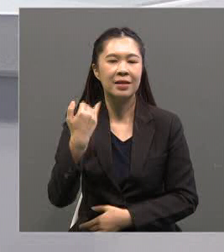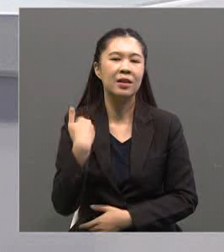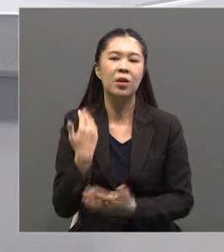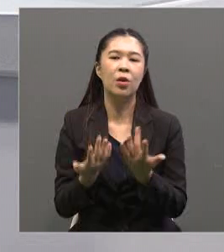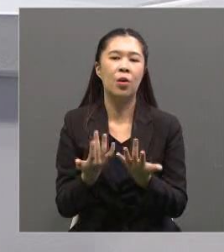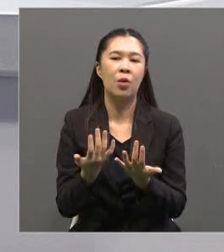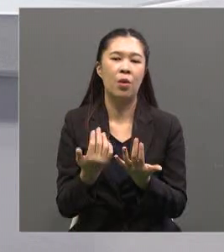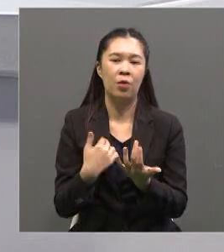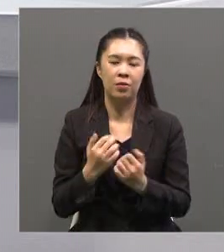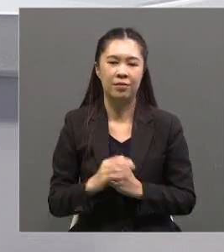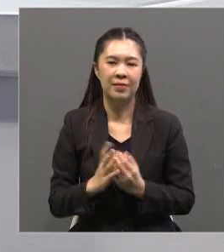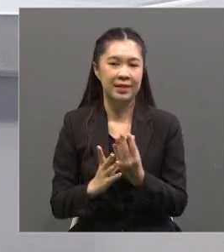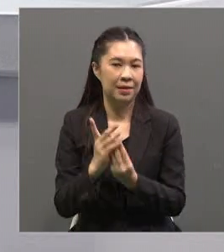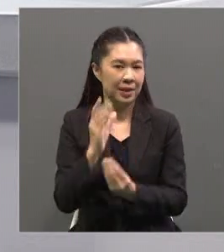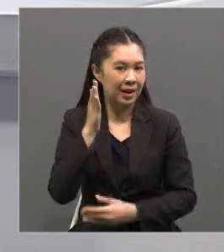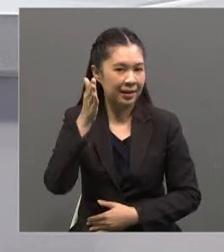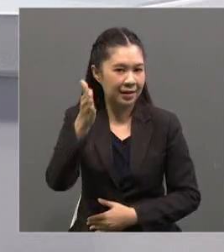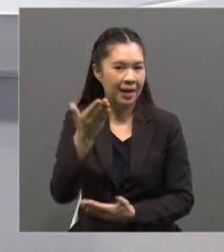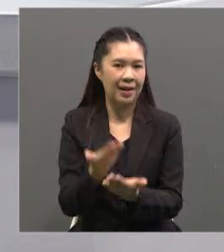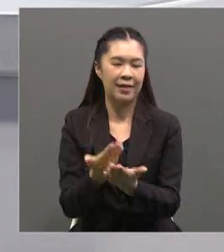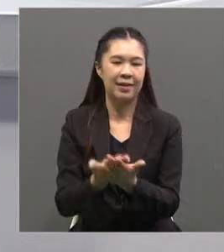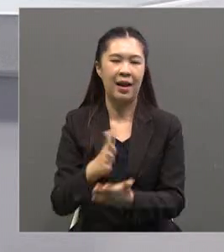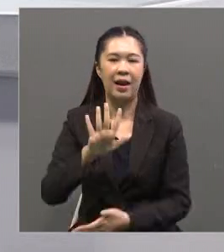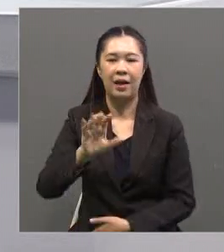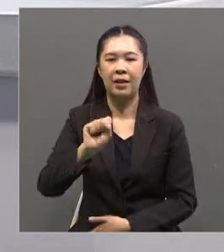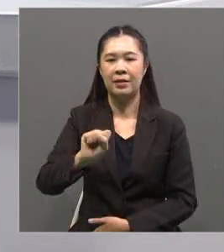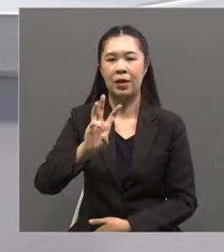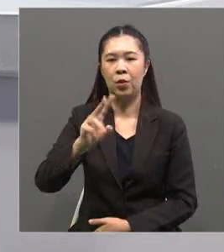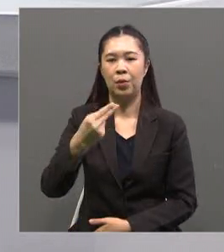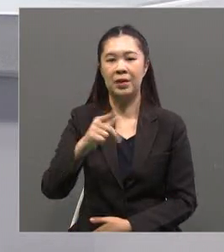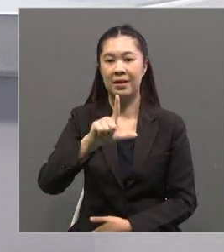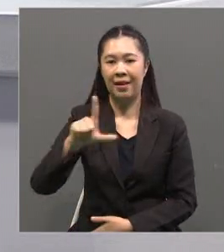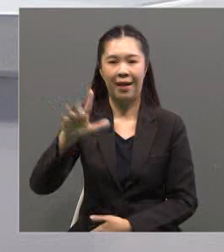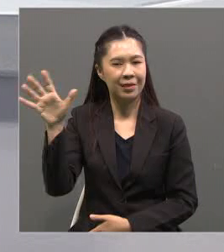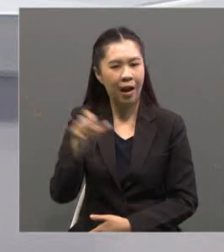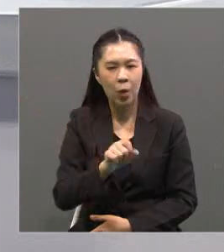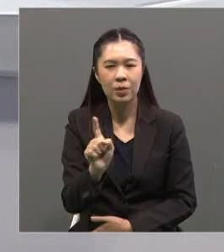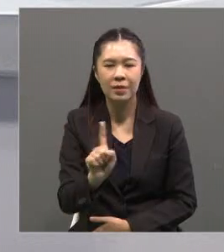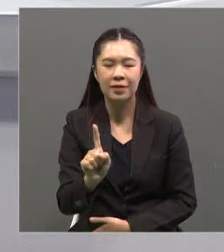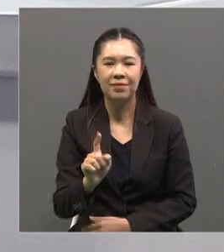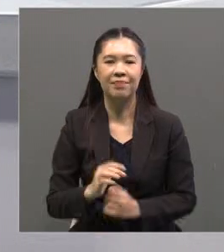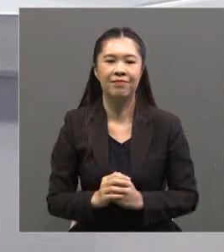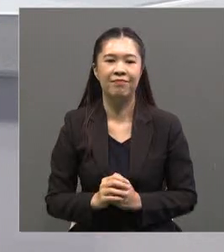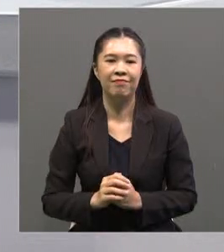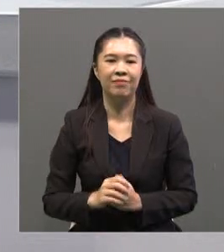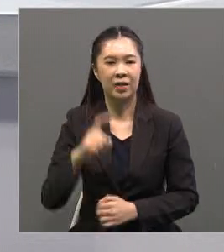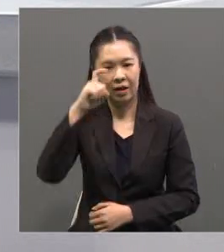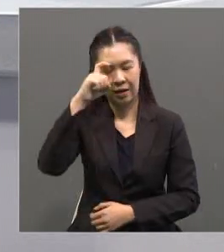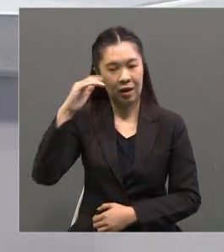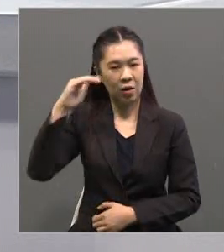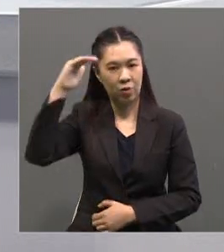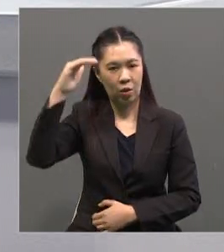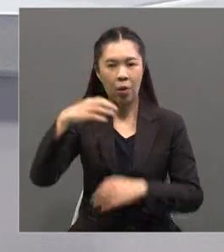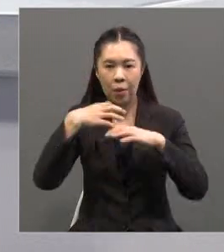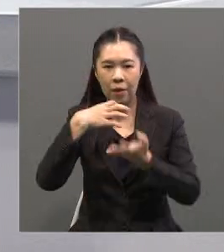าห์หน้าน่าจะชัดเจนว่าเงิน 560,000 ล้านบาทโดยประมาณเนี่ยจะมาจากที่ไหน ใช่เพราะว่าท่านนายกเป็นคนประกาศเองนะจาก